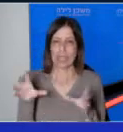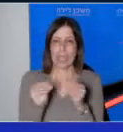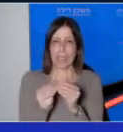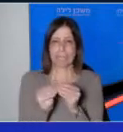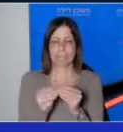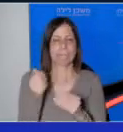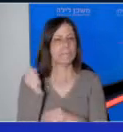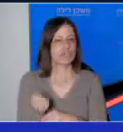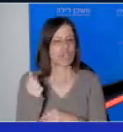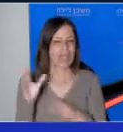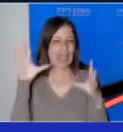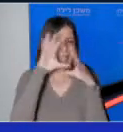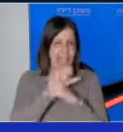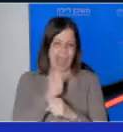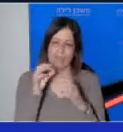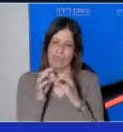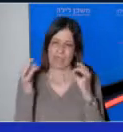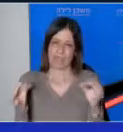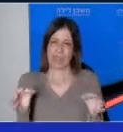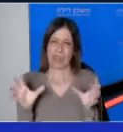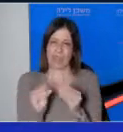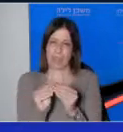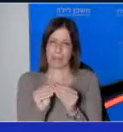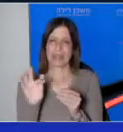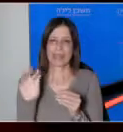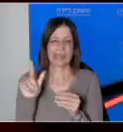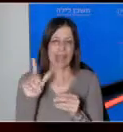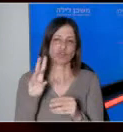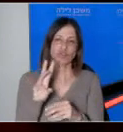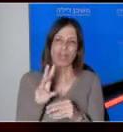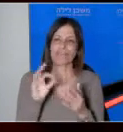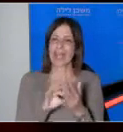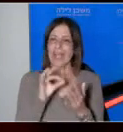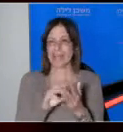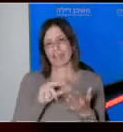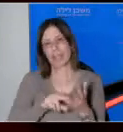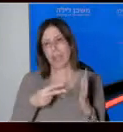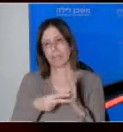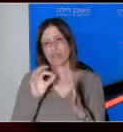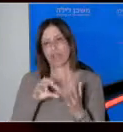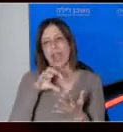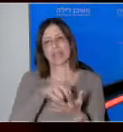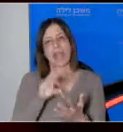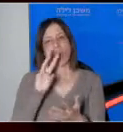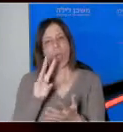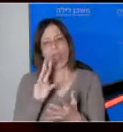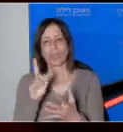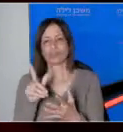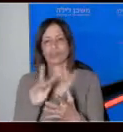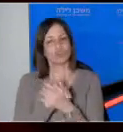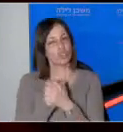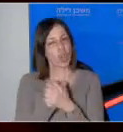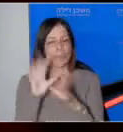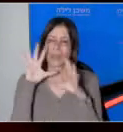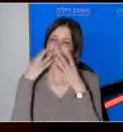משכן לילה, ונפתח עם טל שלו, הכתבת הפוליטית של אתר וואלה, שלום טל.